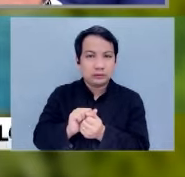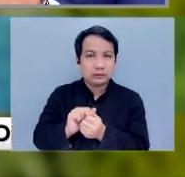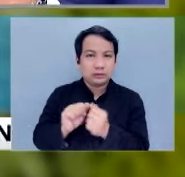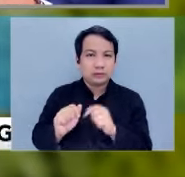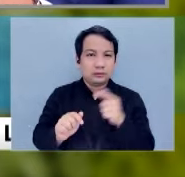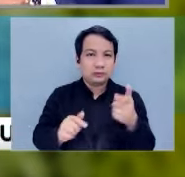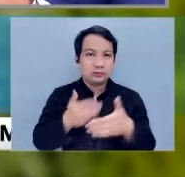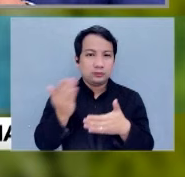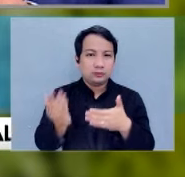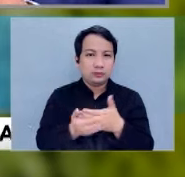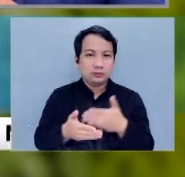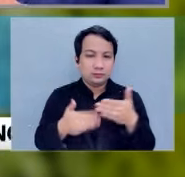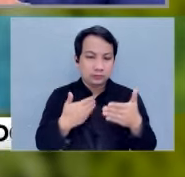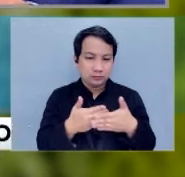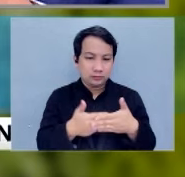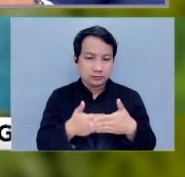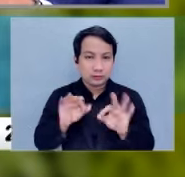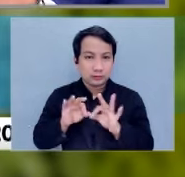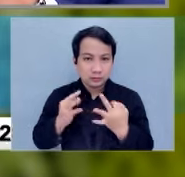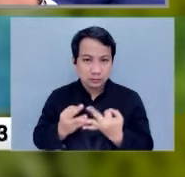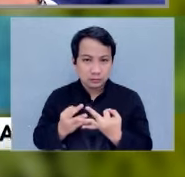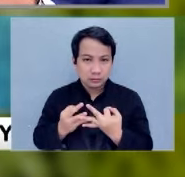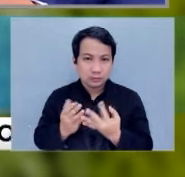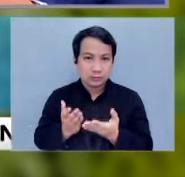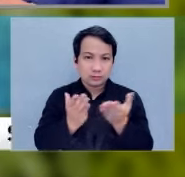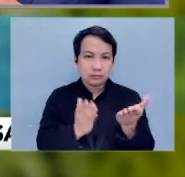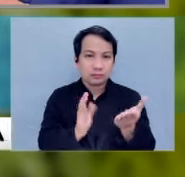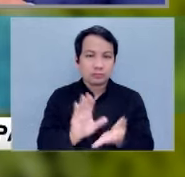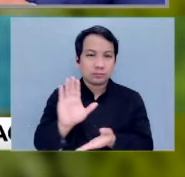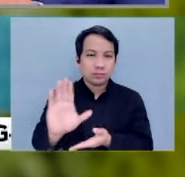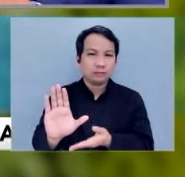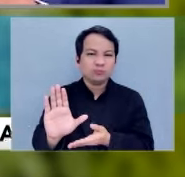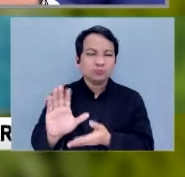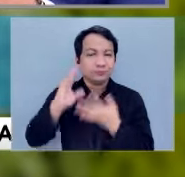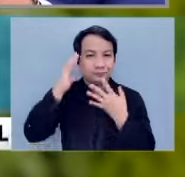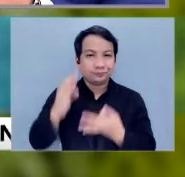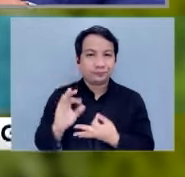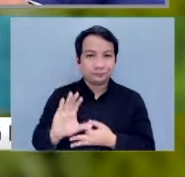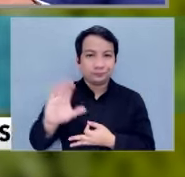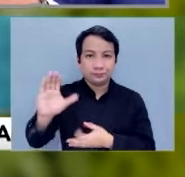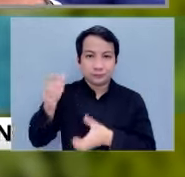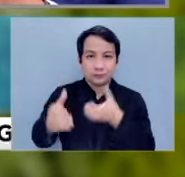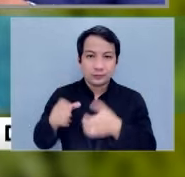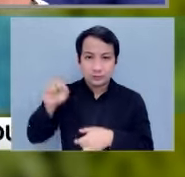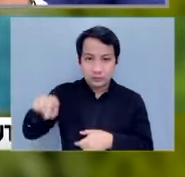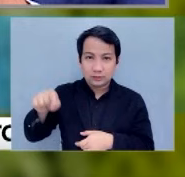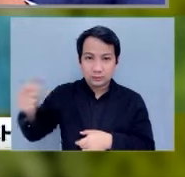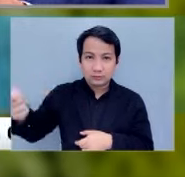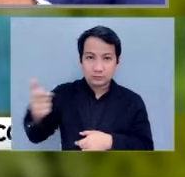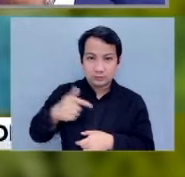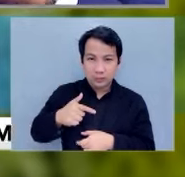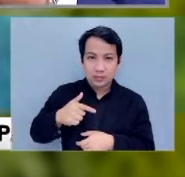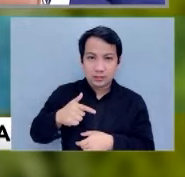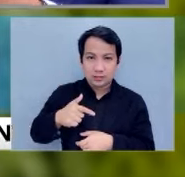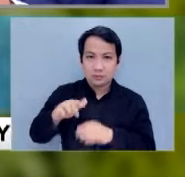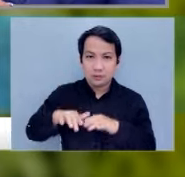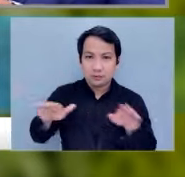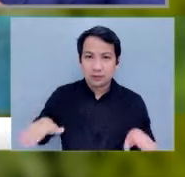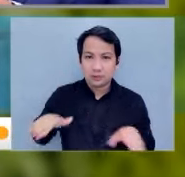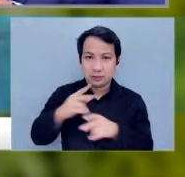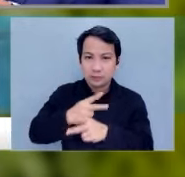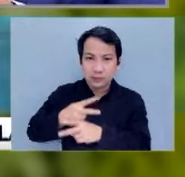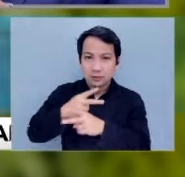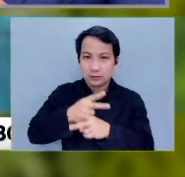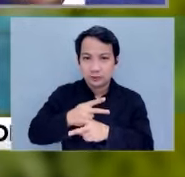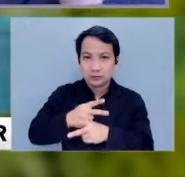yung pinakamalapit na relative. Pero siya ang magkukumbinsi sa korte na dapat sa kanya ibigay ang pansamantalang custody